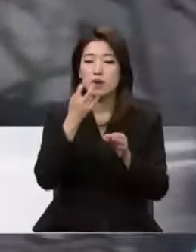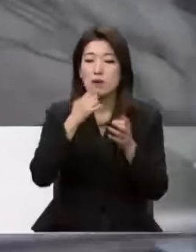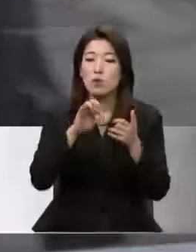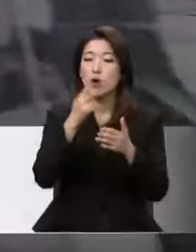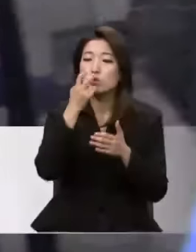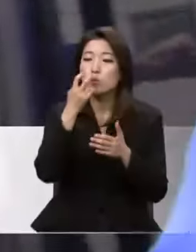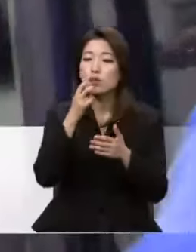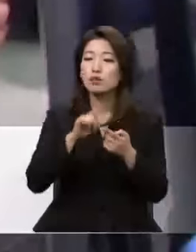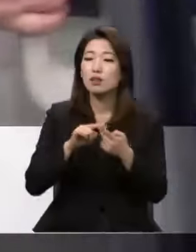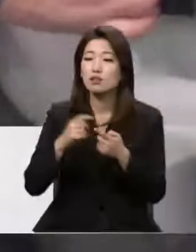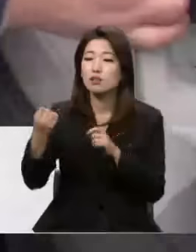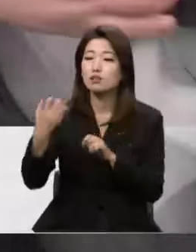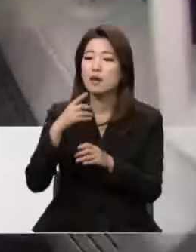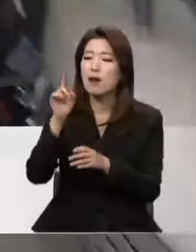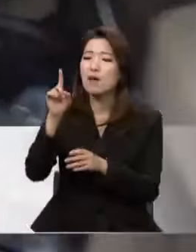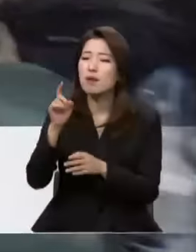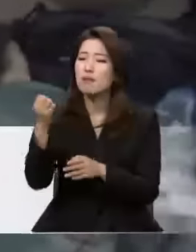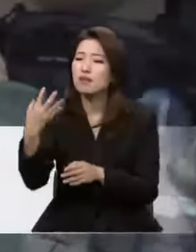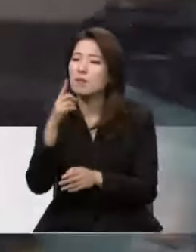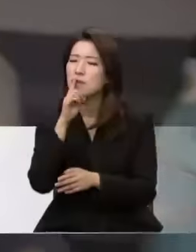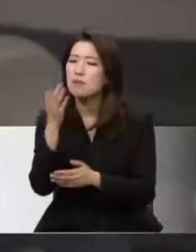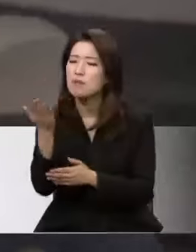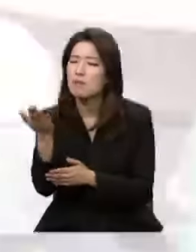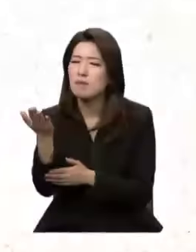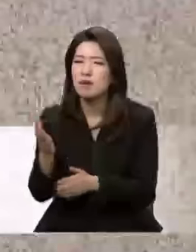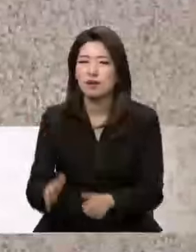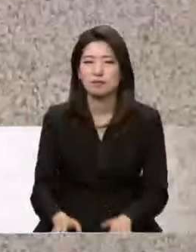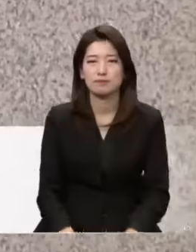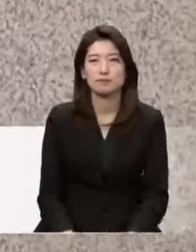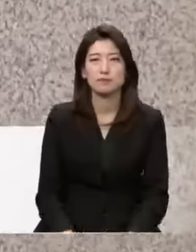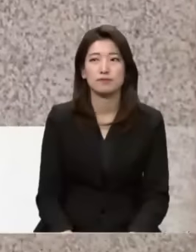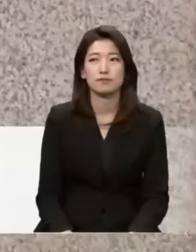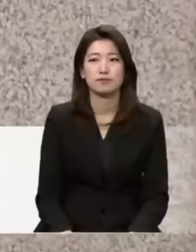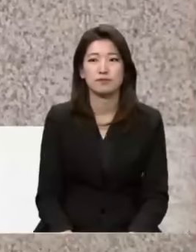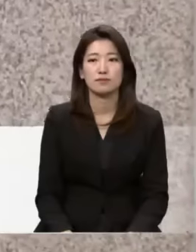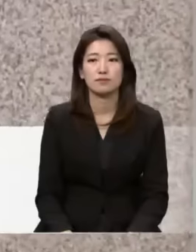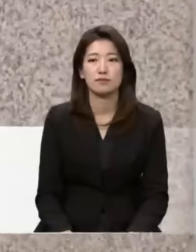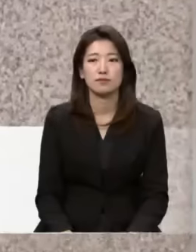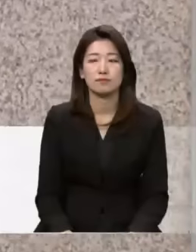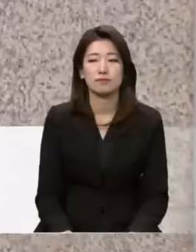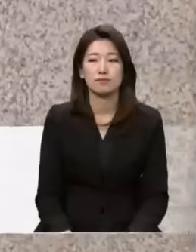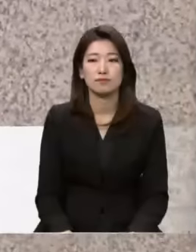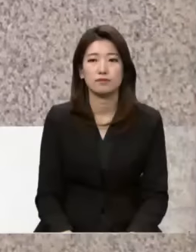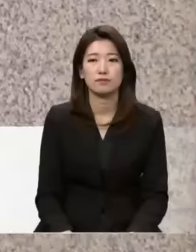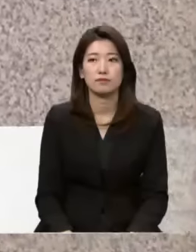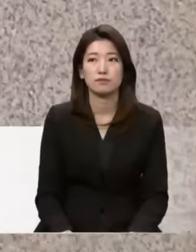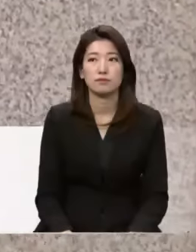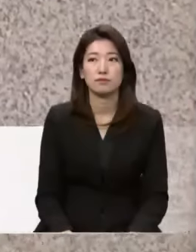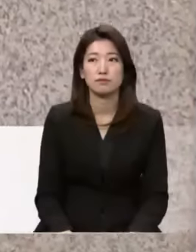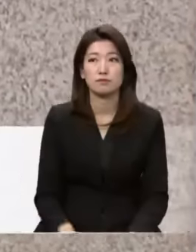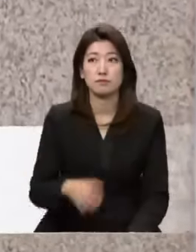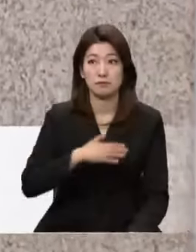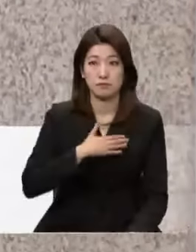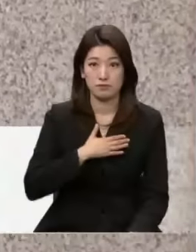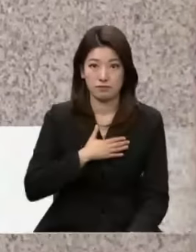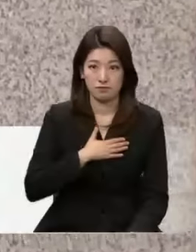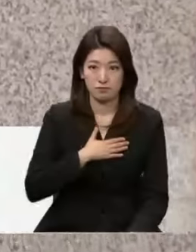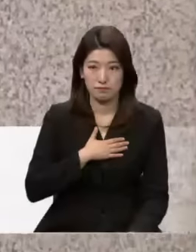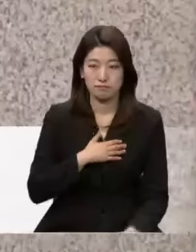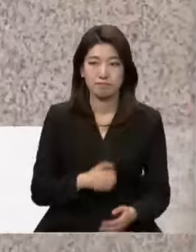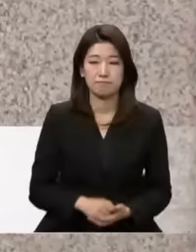것들에 대해서 다시 한번 한 말씀만 좀 제가 말한 것들은 대부분 지역민들이